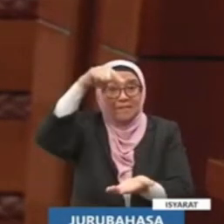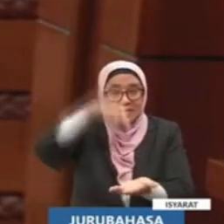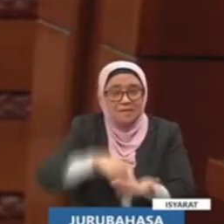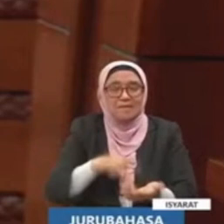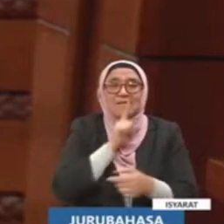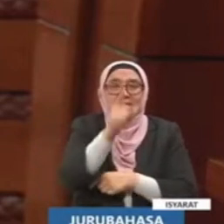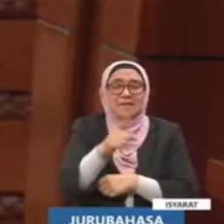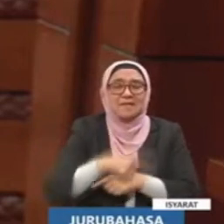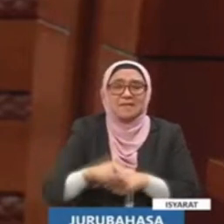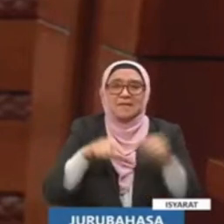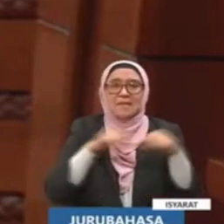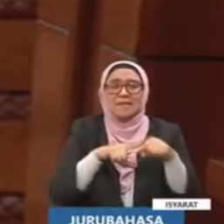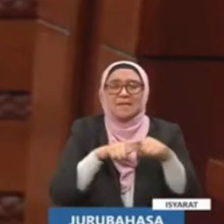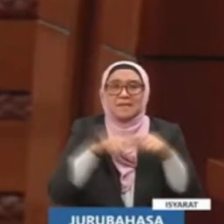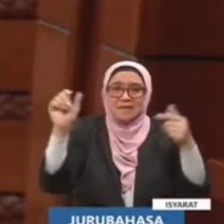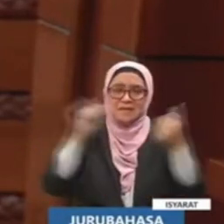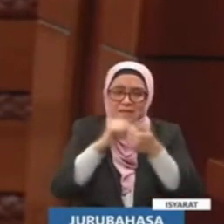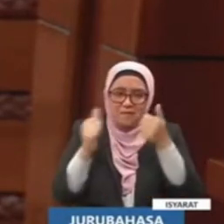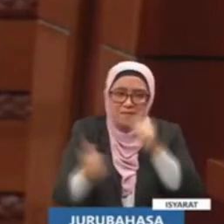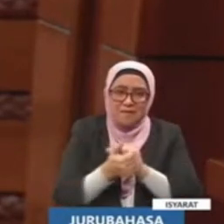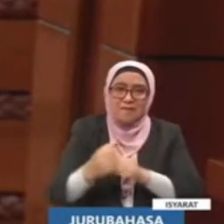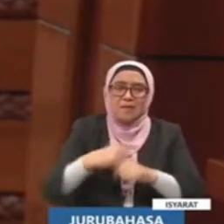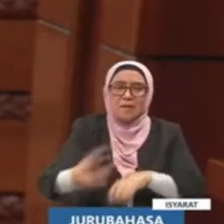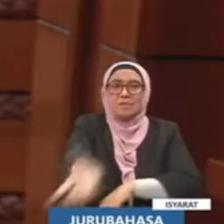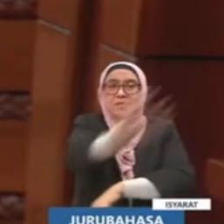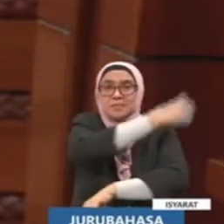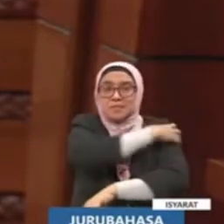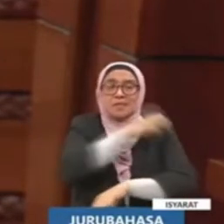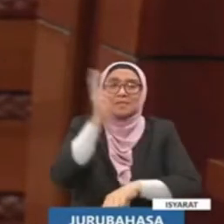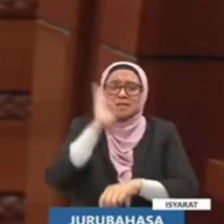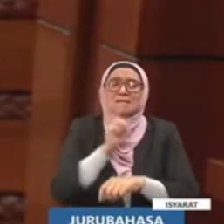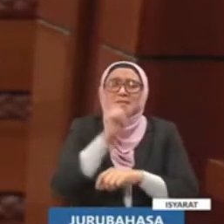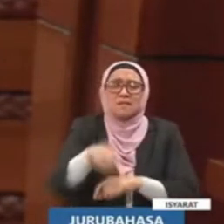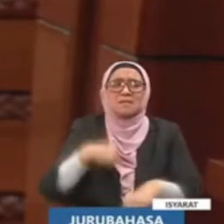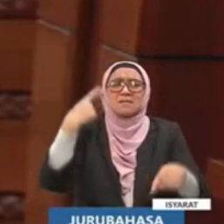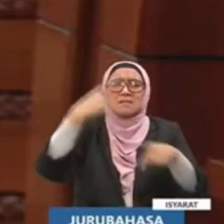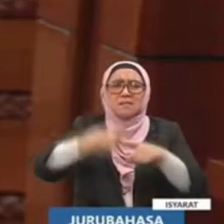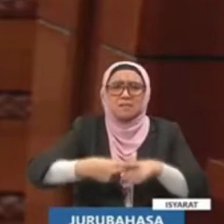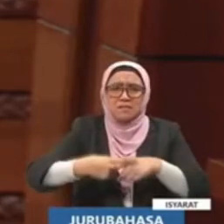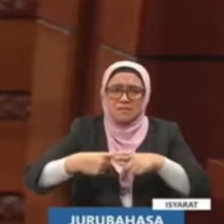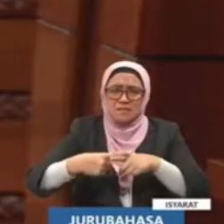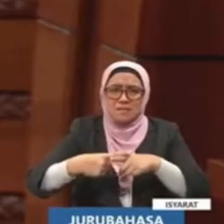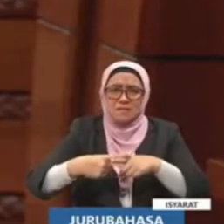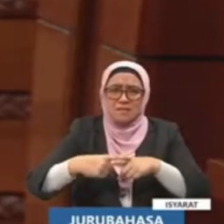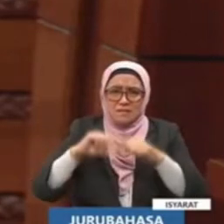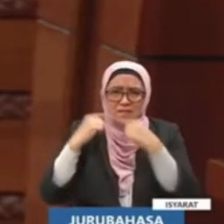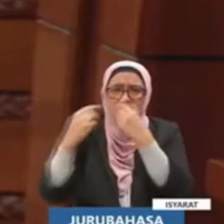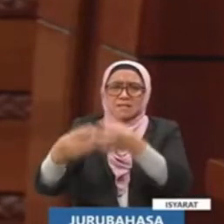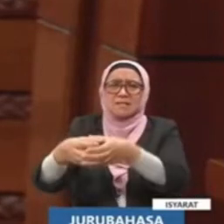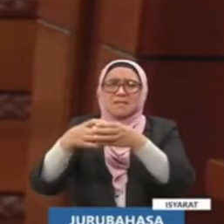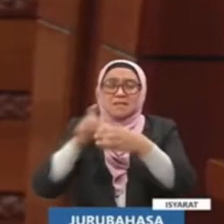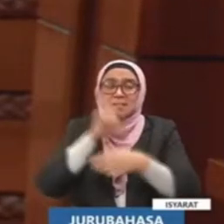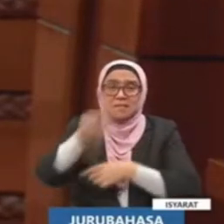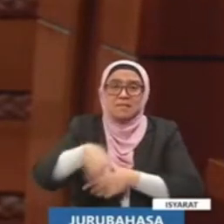isu memperkosa wanita ini sebenarnya Ia merupakan isu kaos kaki ia memerlukan pengobatan dan kerjasama dan sokongan